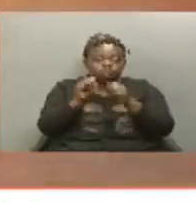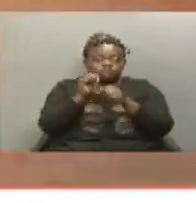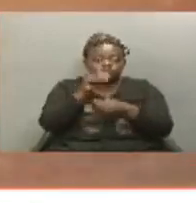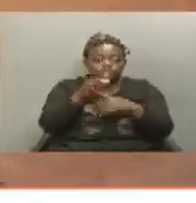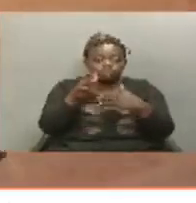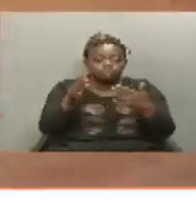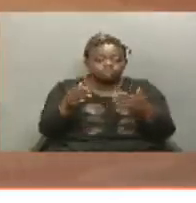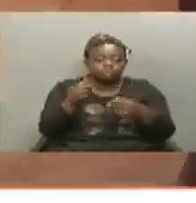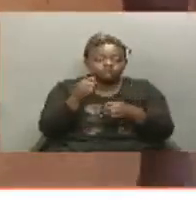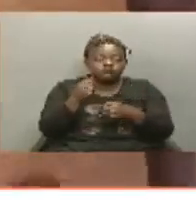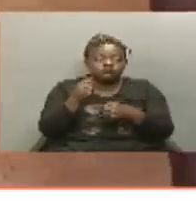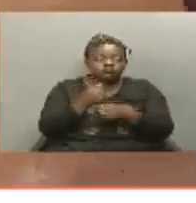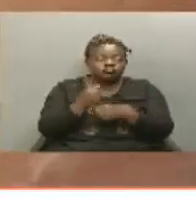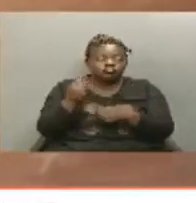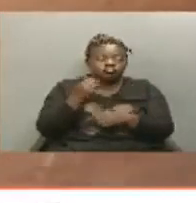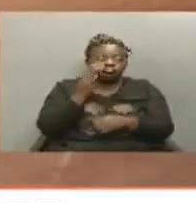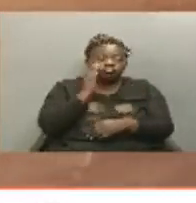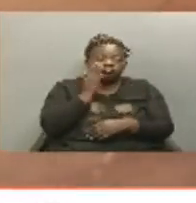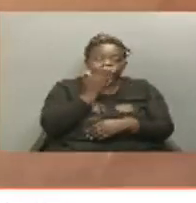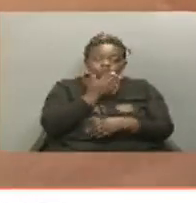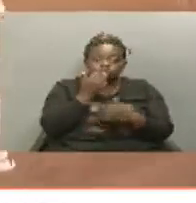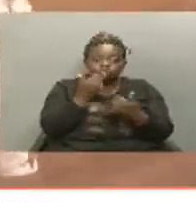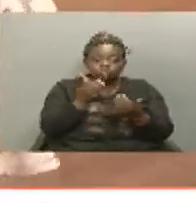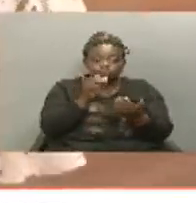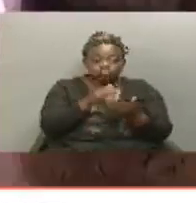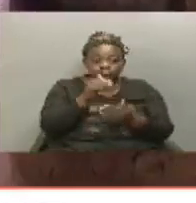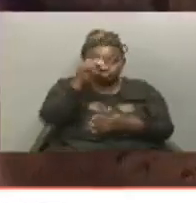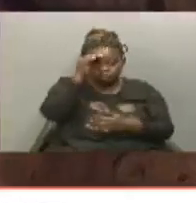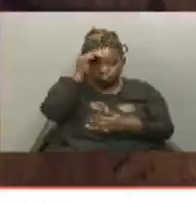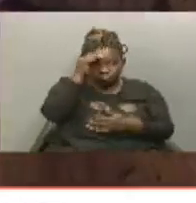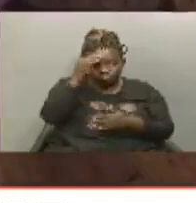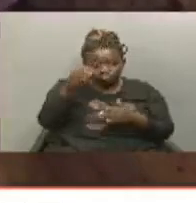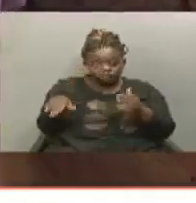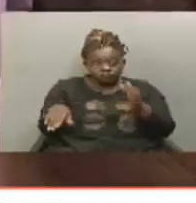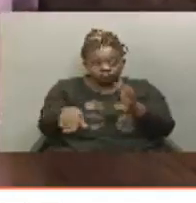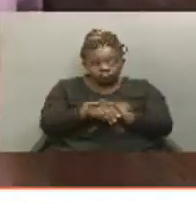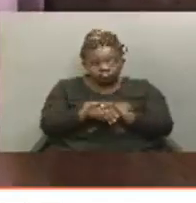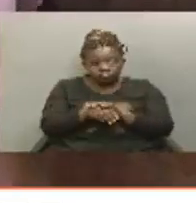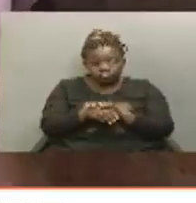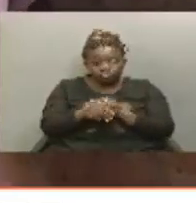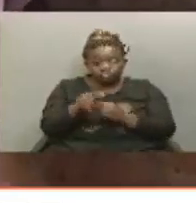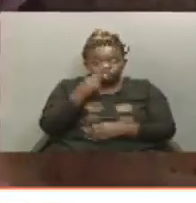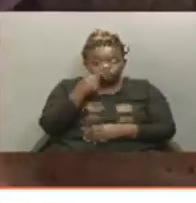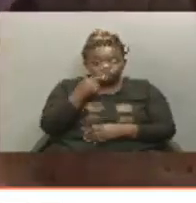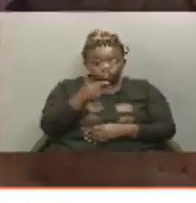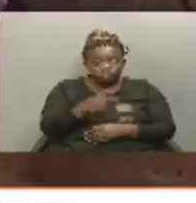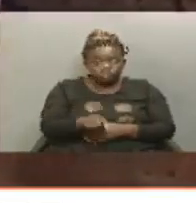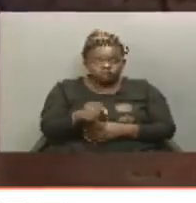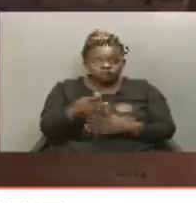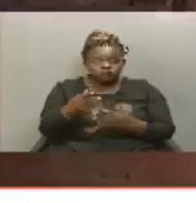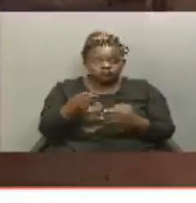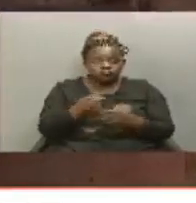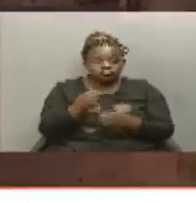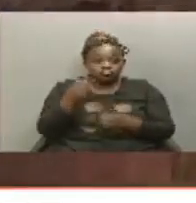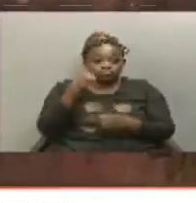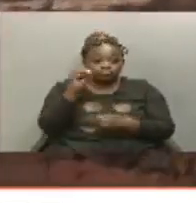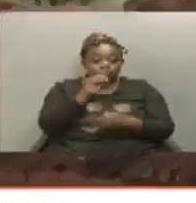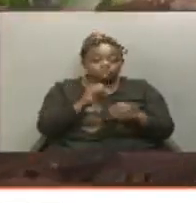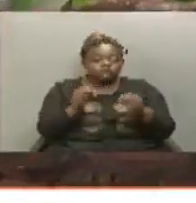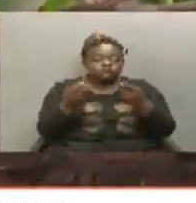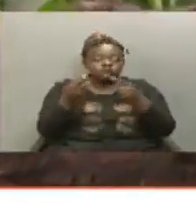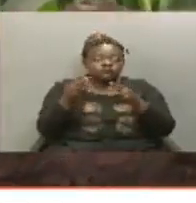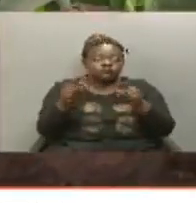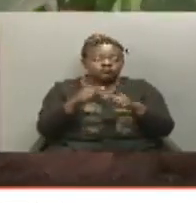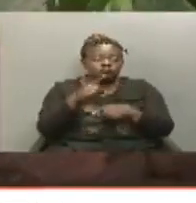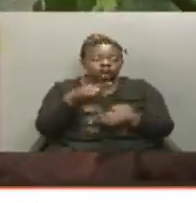muganda wa Mbabazi ng'ono akuumibwa ku poliisi mu kiseera kino Ssemwanga amugobedde ebweru nga bw'amutegeeza nga mukulu we bw'atalina kimutuuseeko